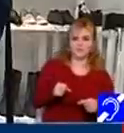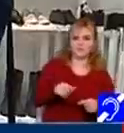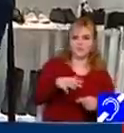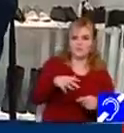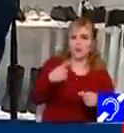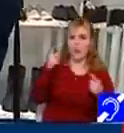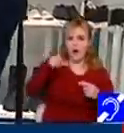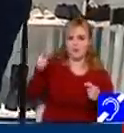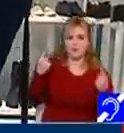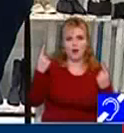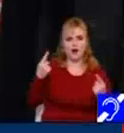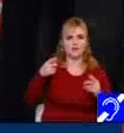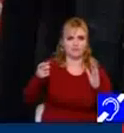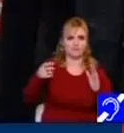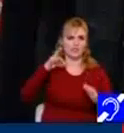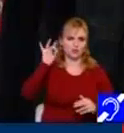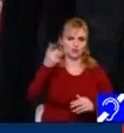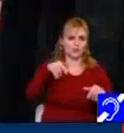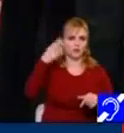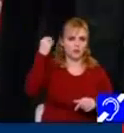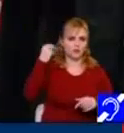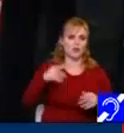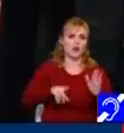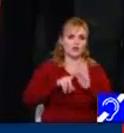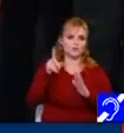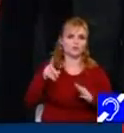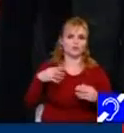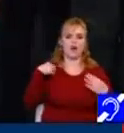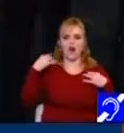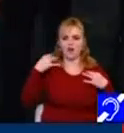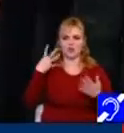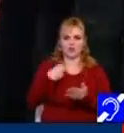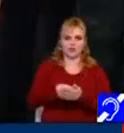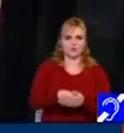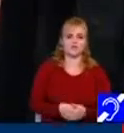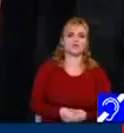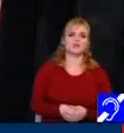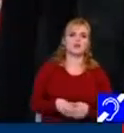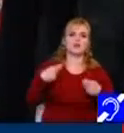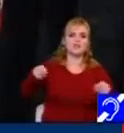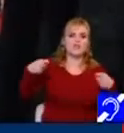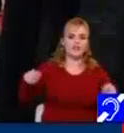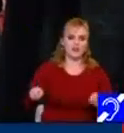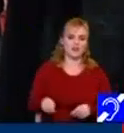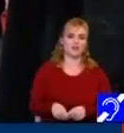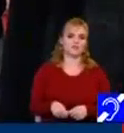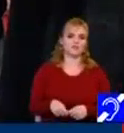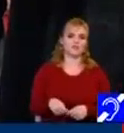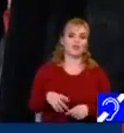vânzare diverse articole vestimentare. Îmi dau seama că pentru o mamă este pur și simplu terifiant să afle